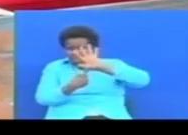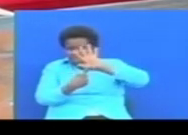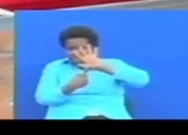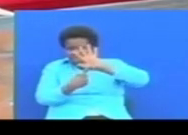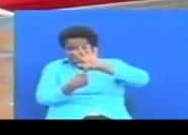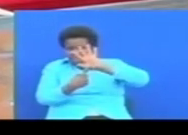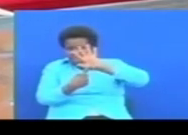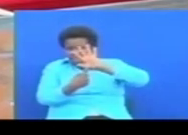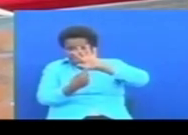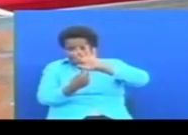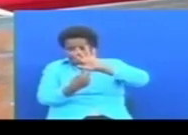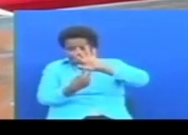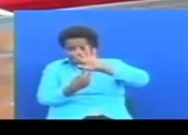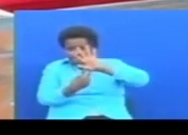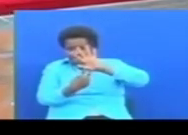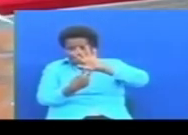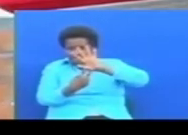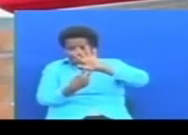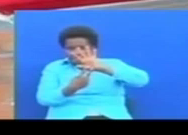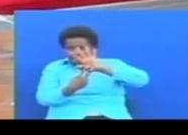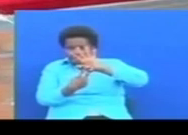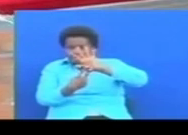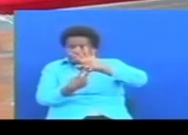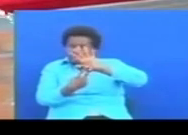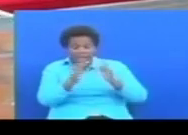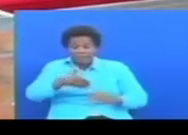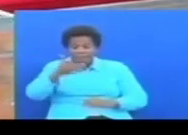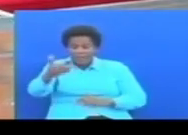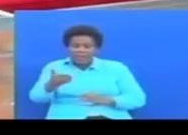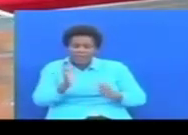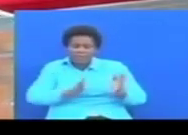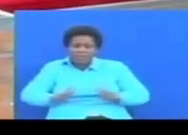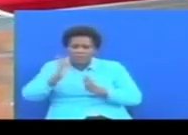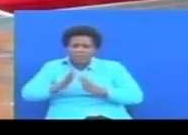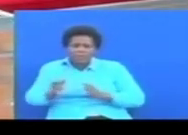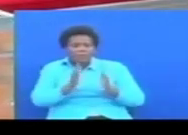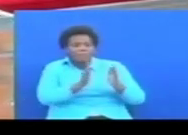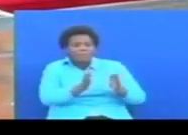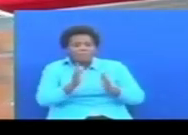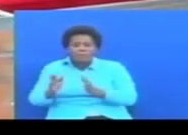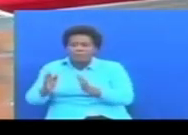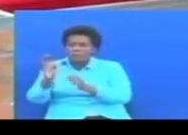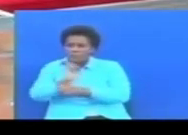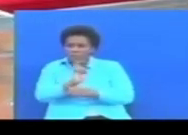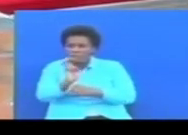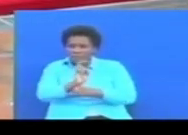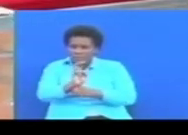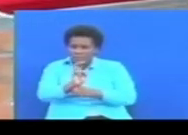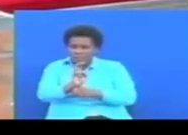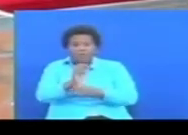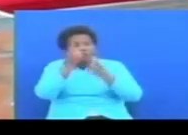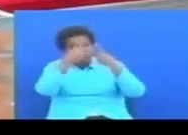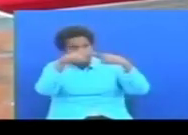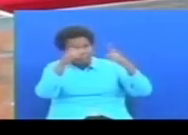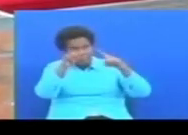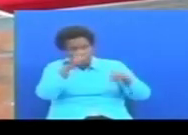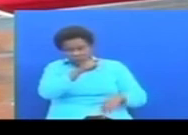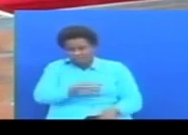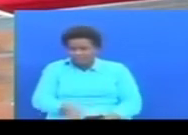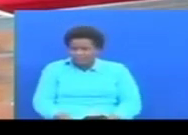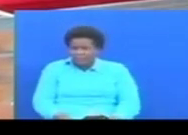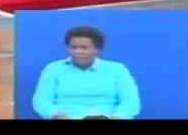Mwendo, Kipelele na Naumbo. Kwa usimamizi wa msitu, management plan, na mpango